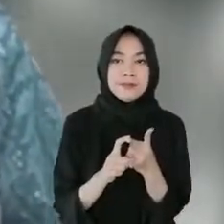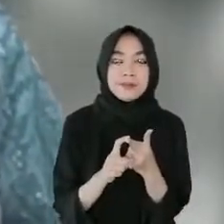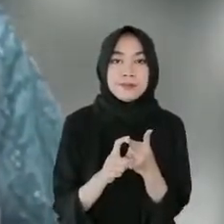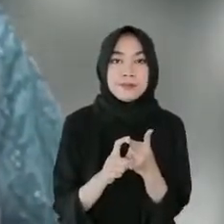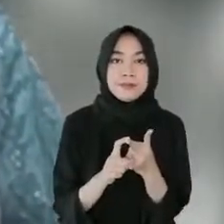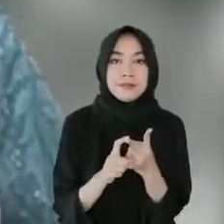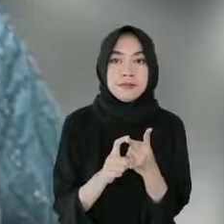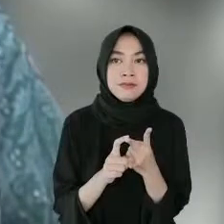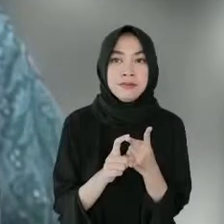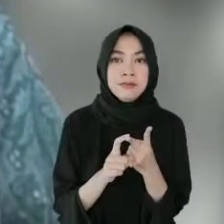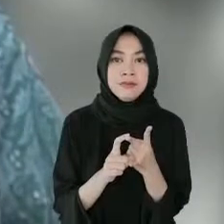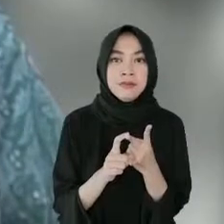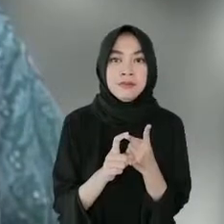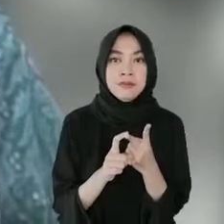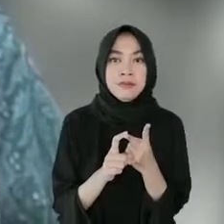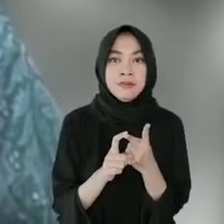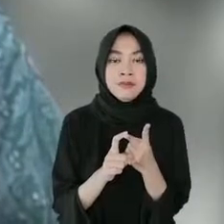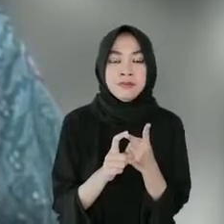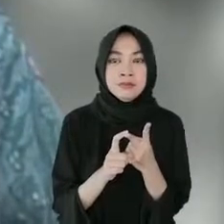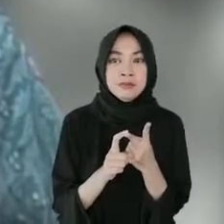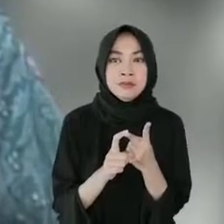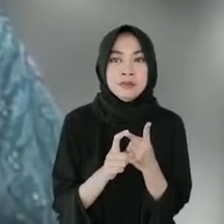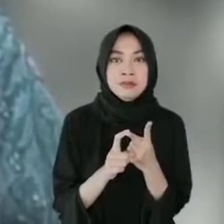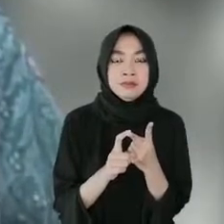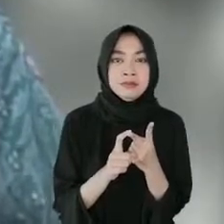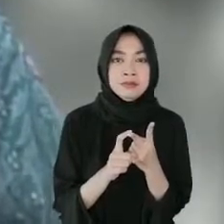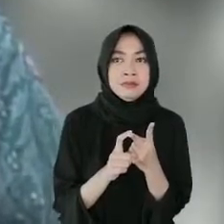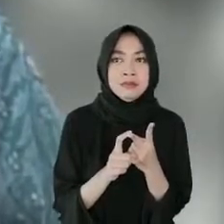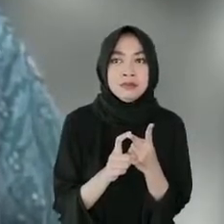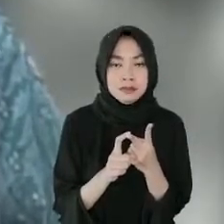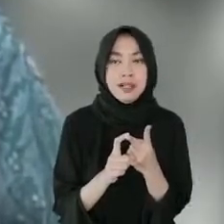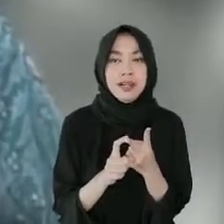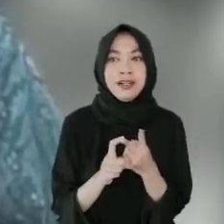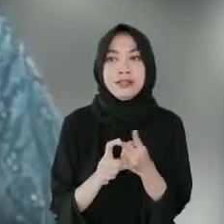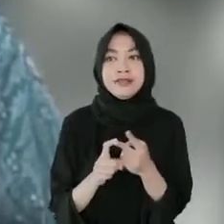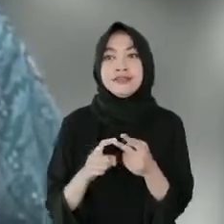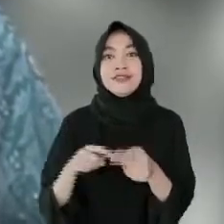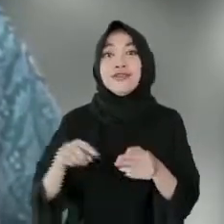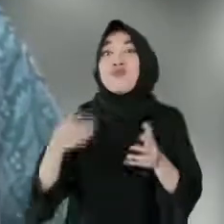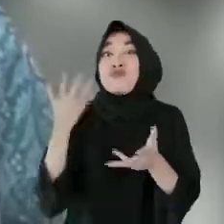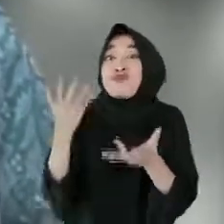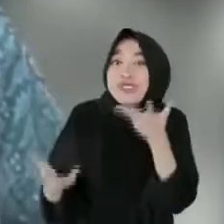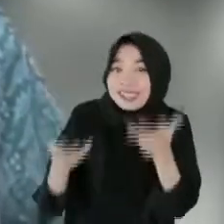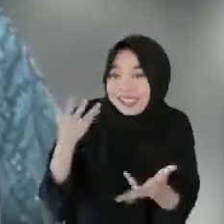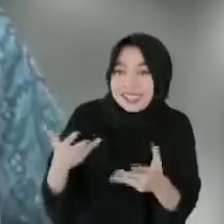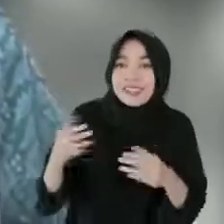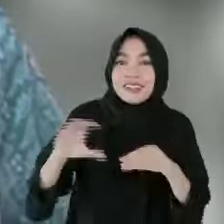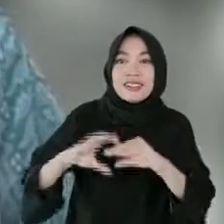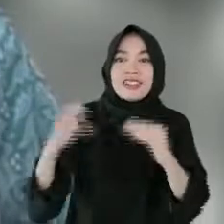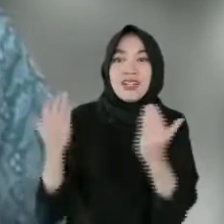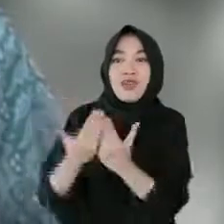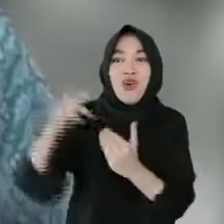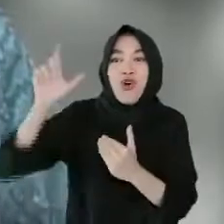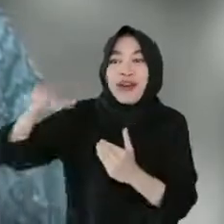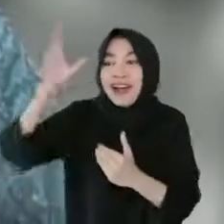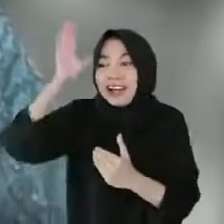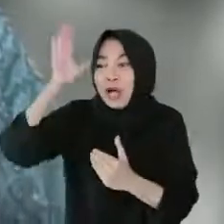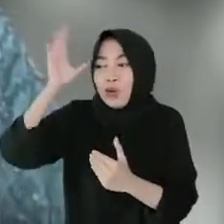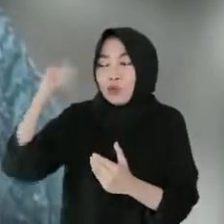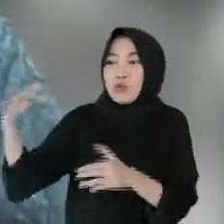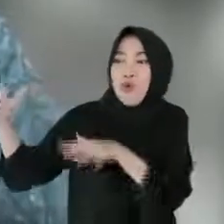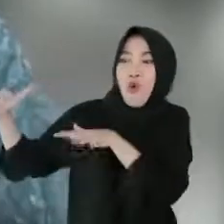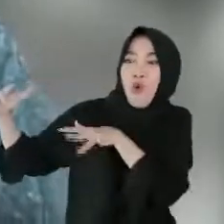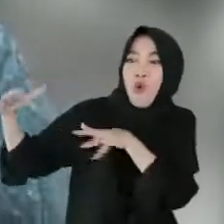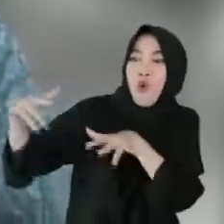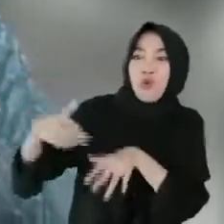dengan antisipasi terhadap penonton yang kemungkinan juga akan banyak